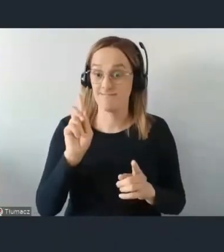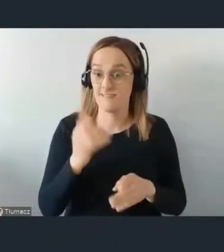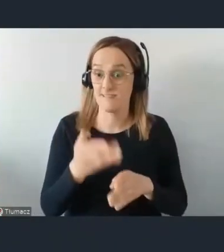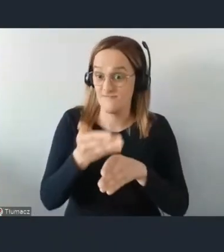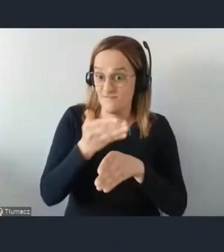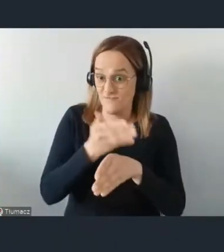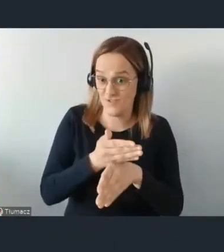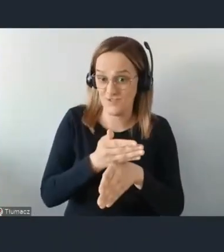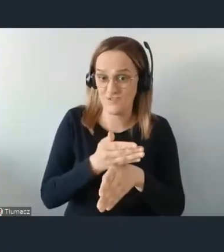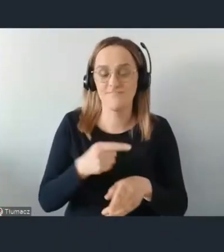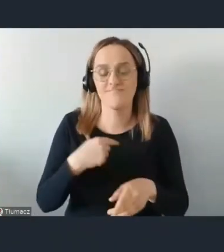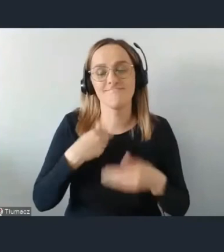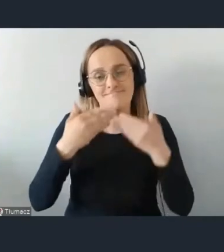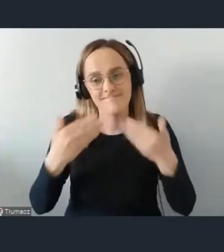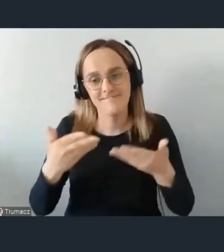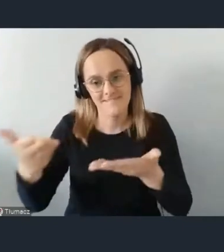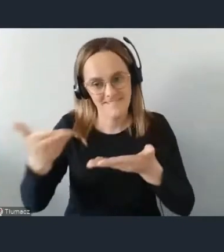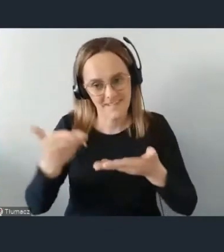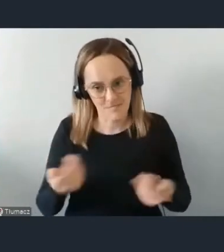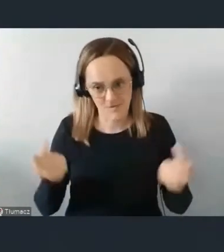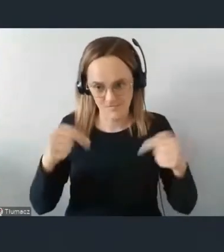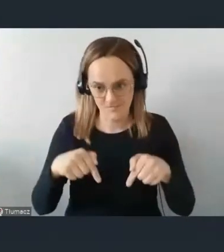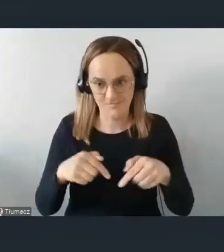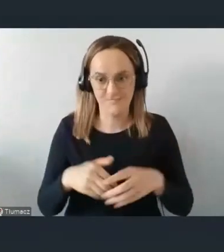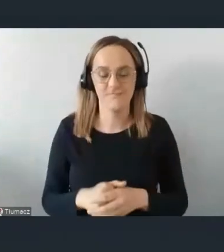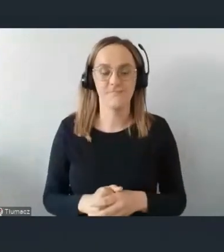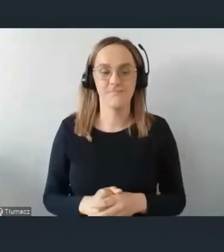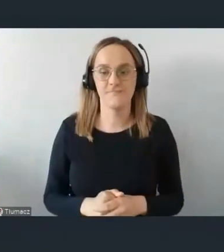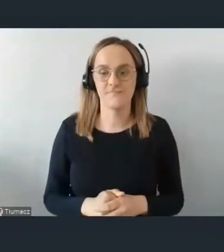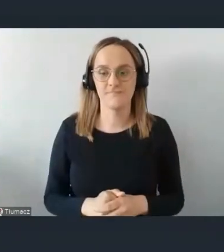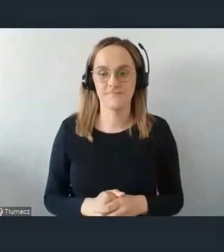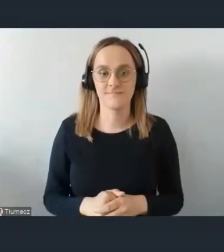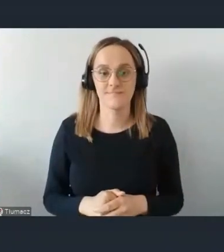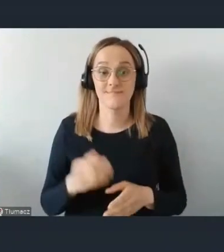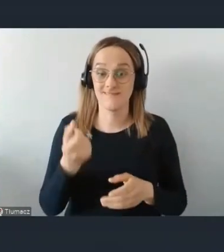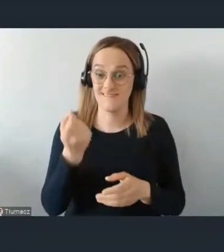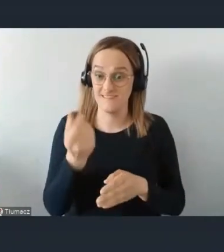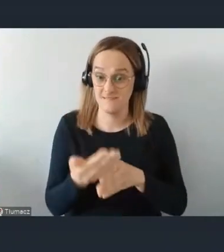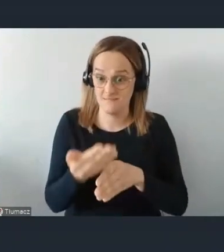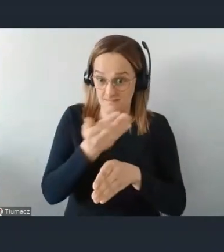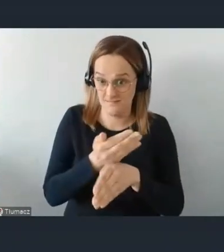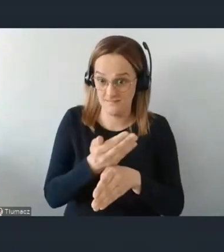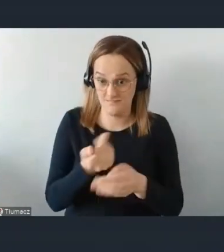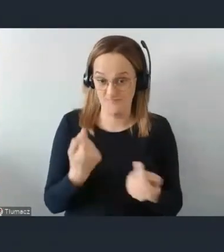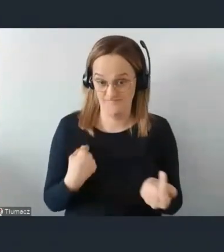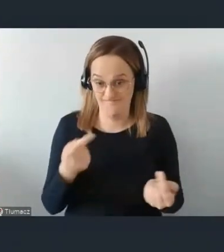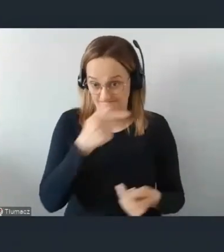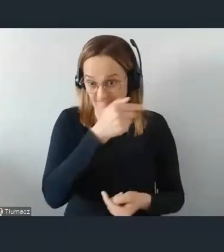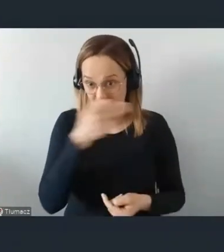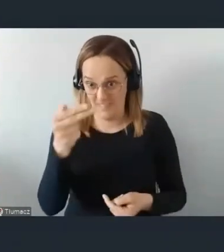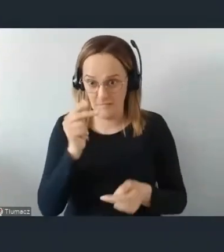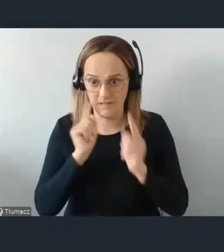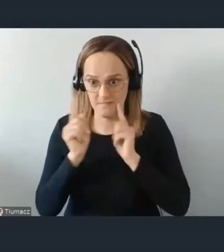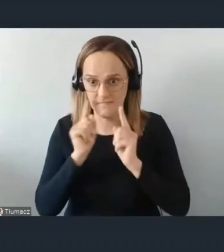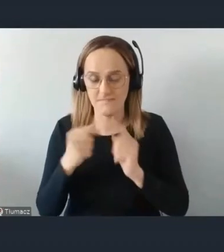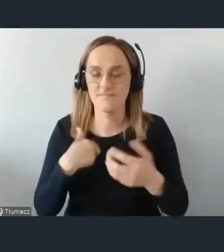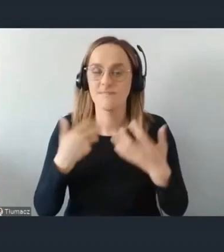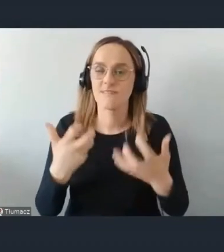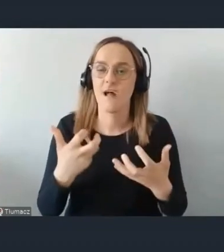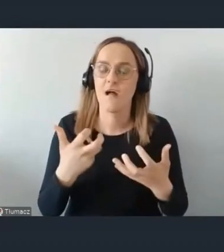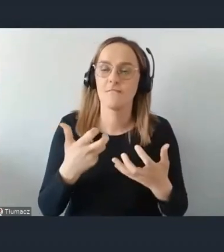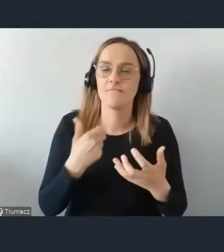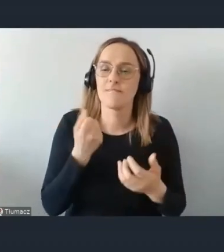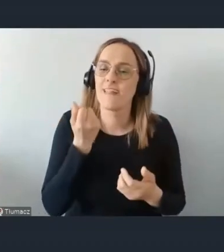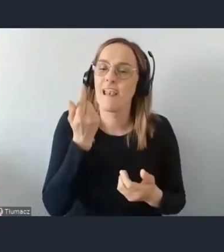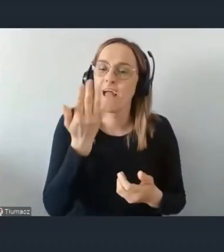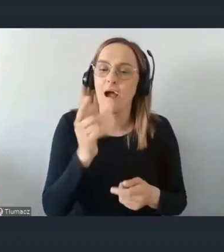dobry, dziękujemy Robercie, że przyjąłeś nasze zaproszenie. Zanim przejdziemy do tematu, chciałabym jeszcze skorzystać z kilku